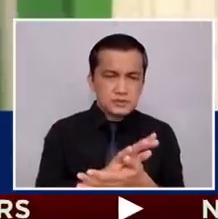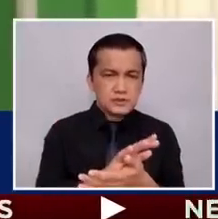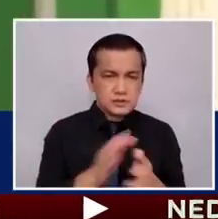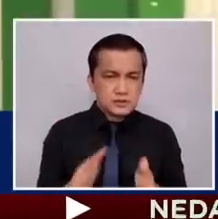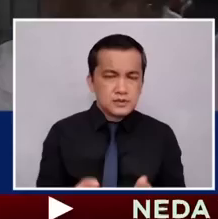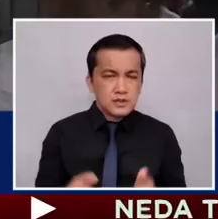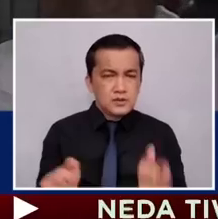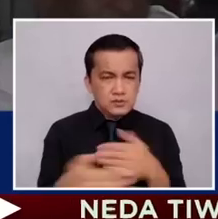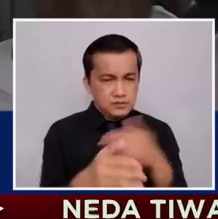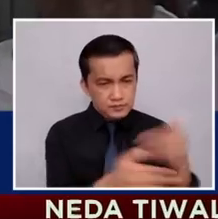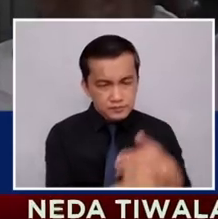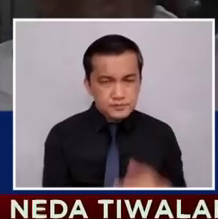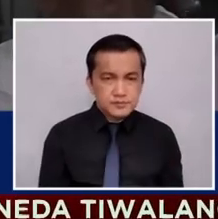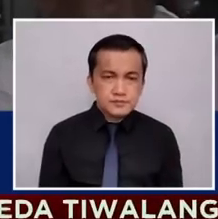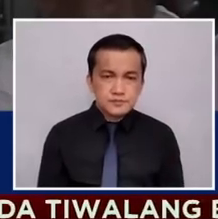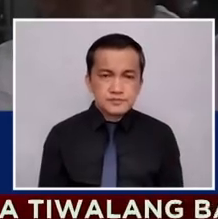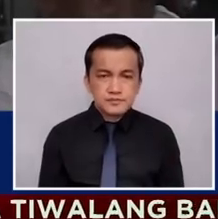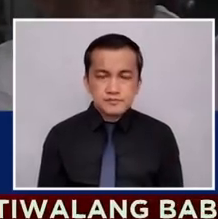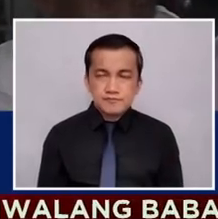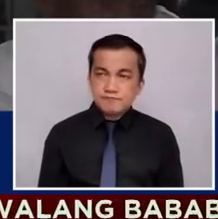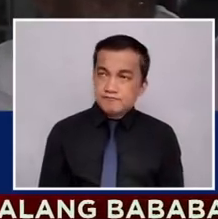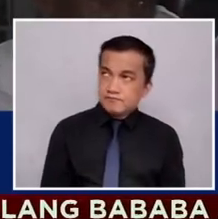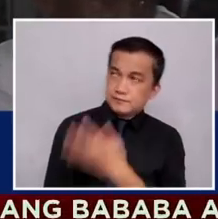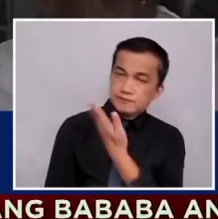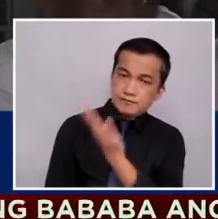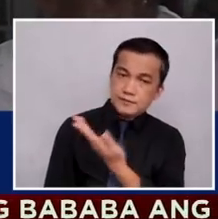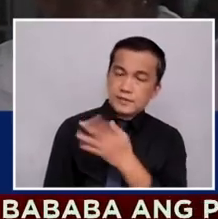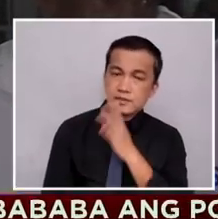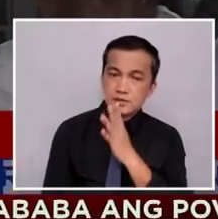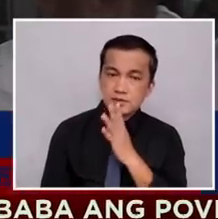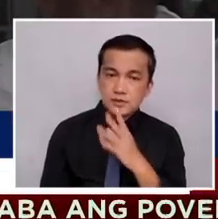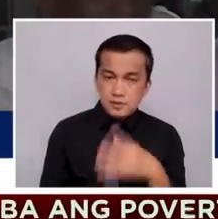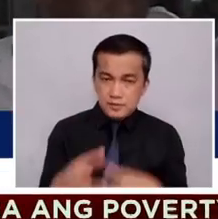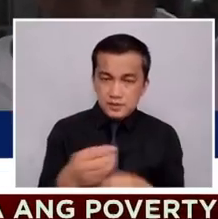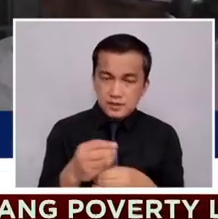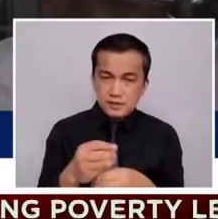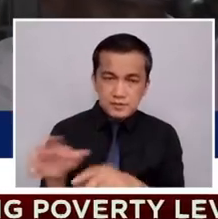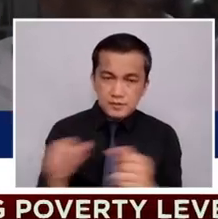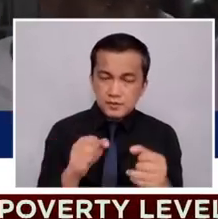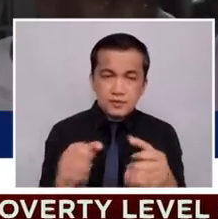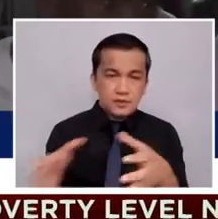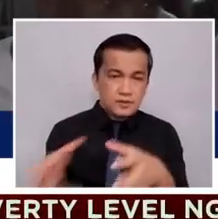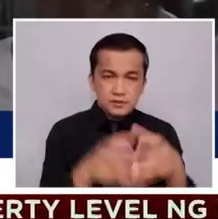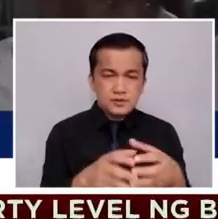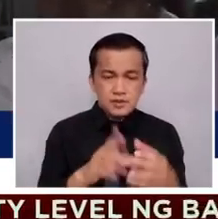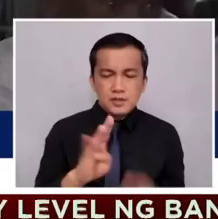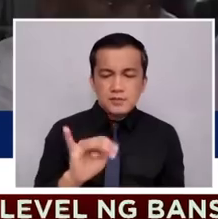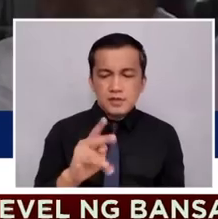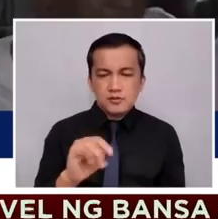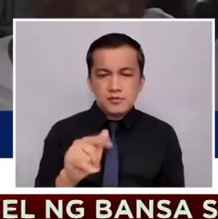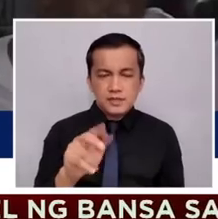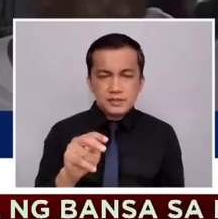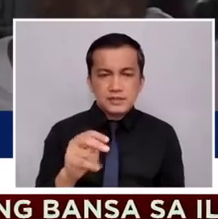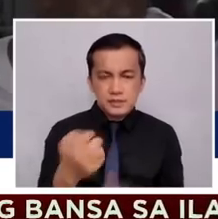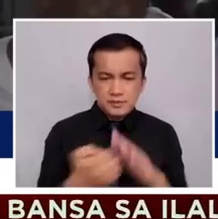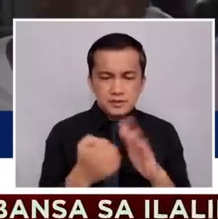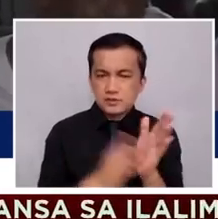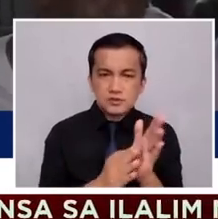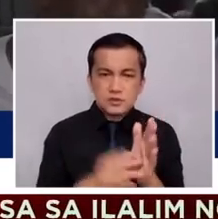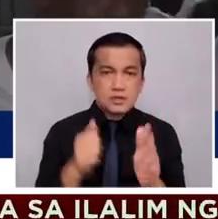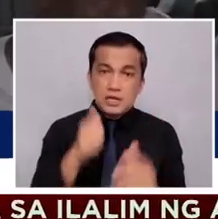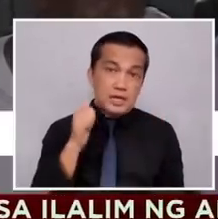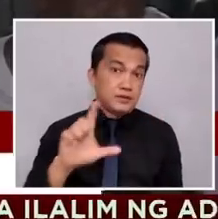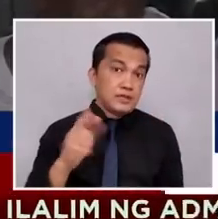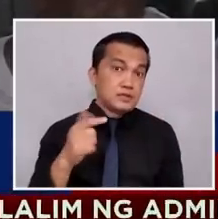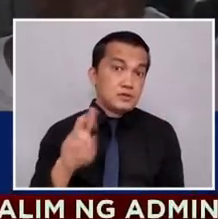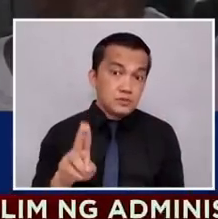facility. Naka-backup na evacuation site is the Bagong Bayan Elementary School, no? Pero ayaw din ng local government